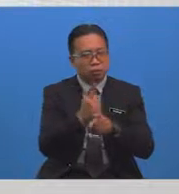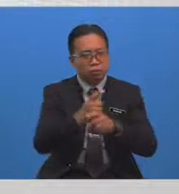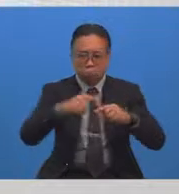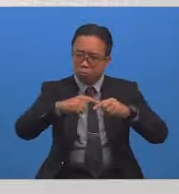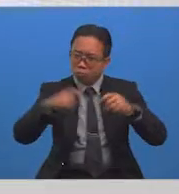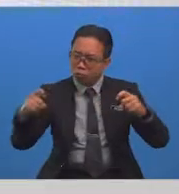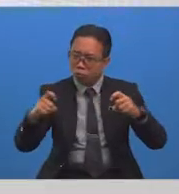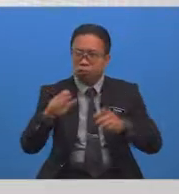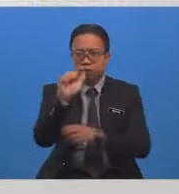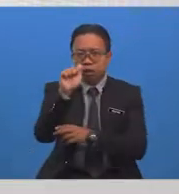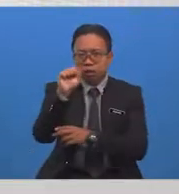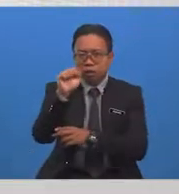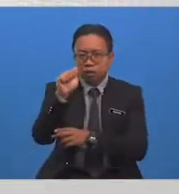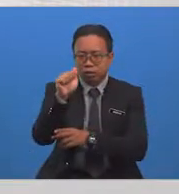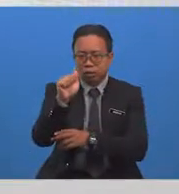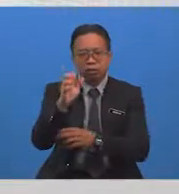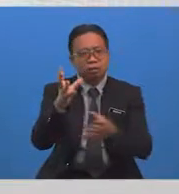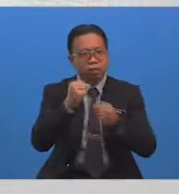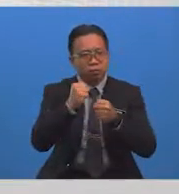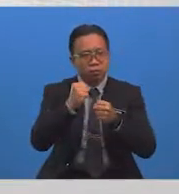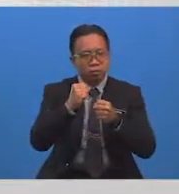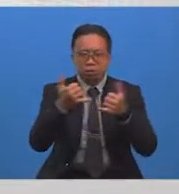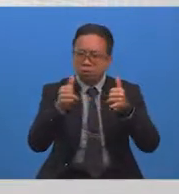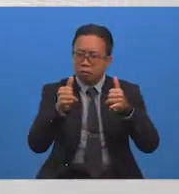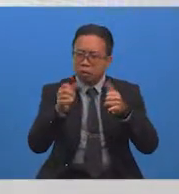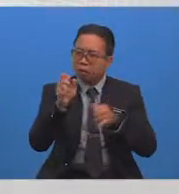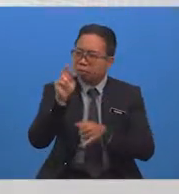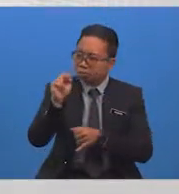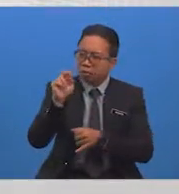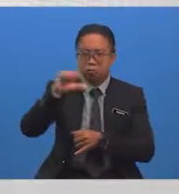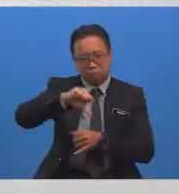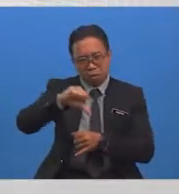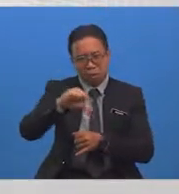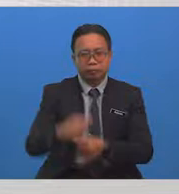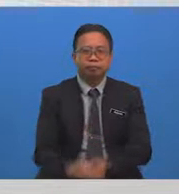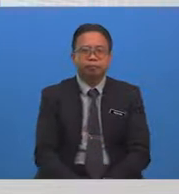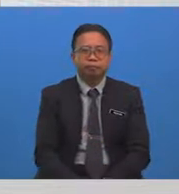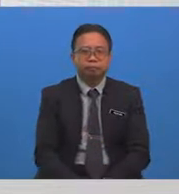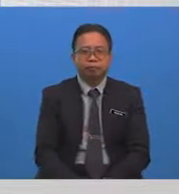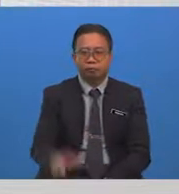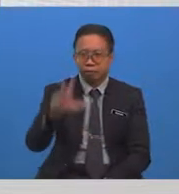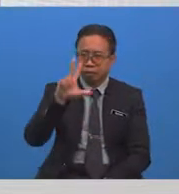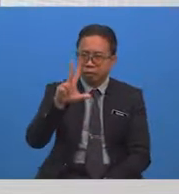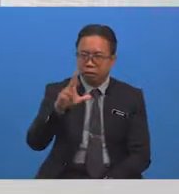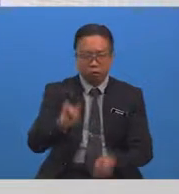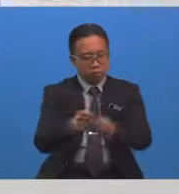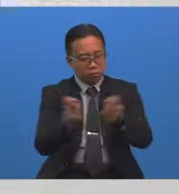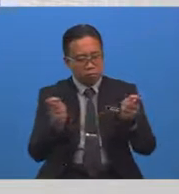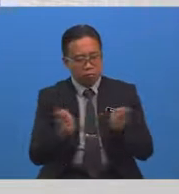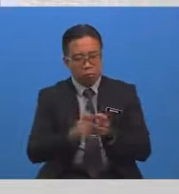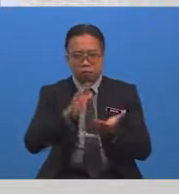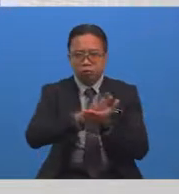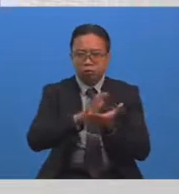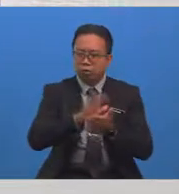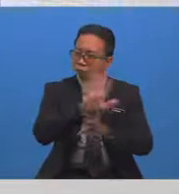menyebabkan pencapaian yang rendah dalam permainan atau sukan ketiga suasana sekolah